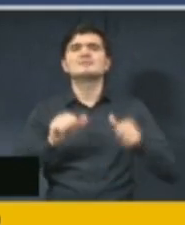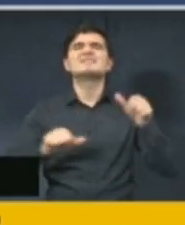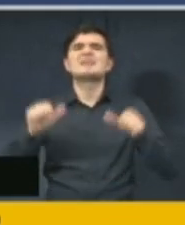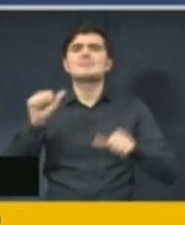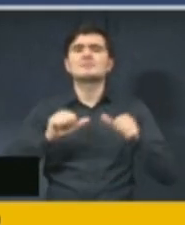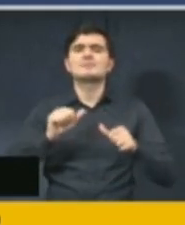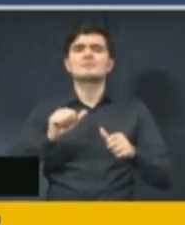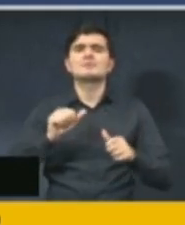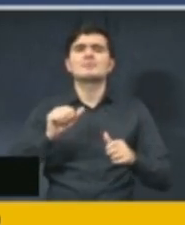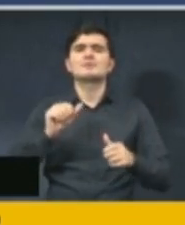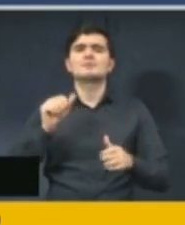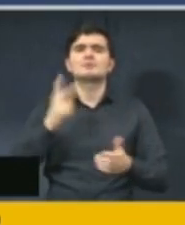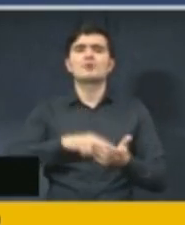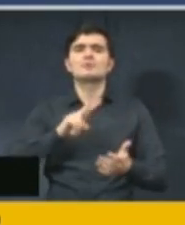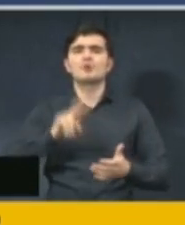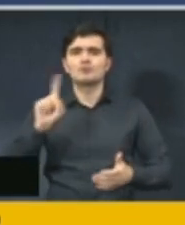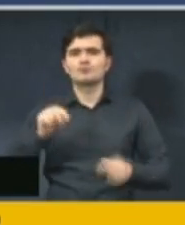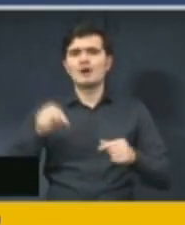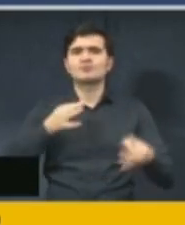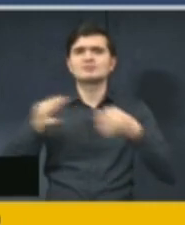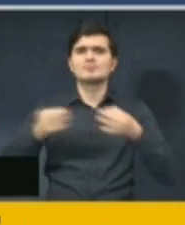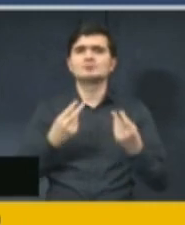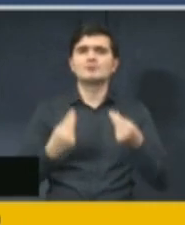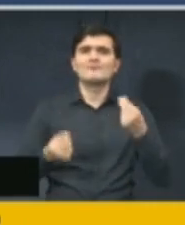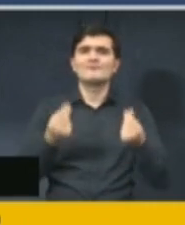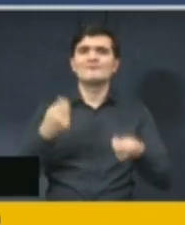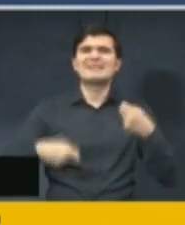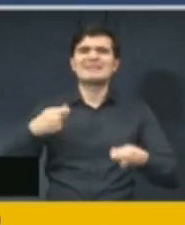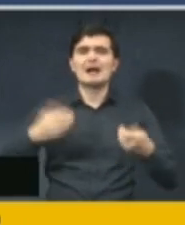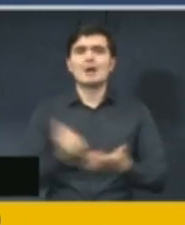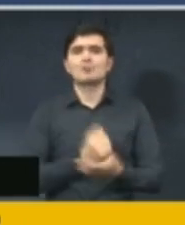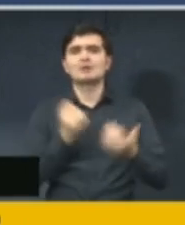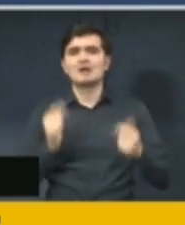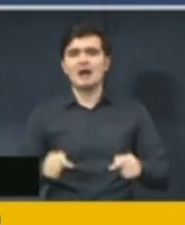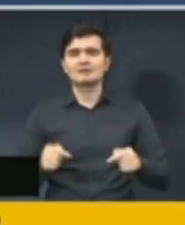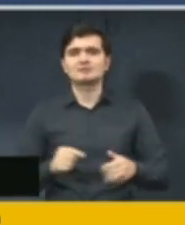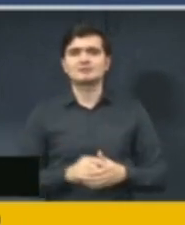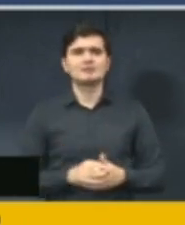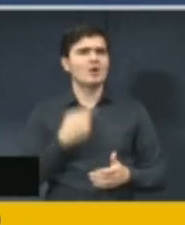30.1.2021. Și acestea sunt și măsuri fiscale pe care le-am luat astăzi,